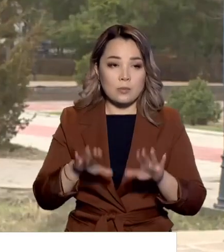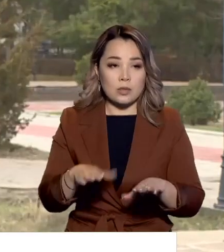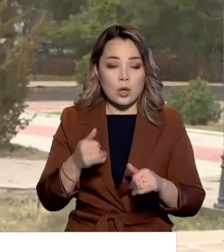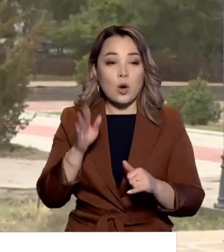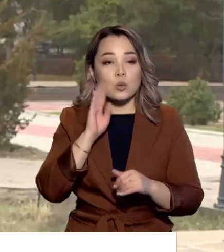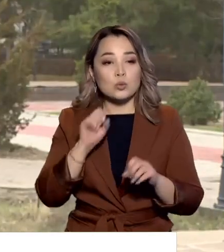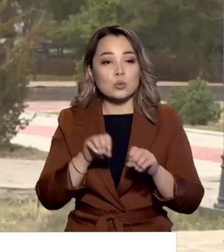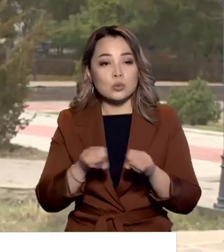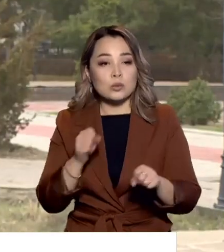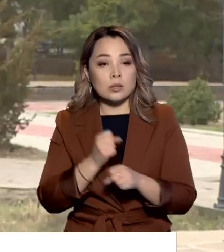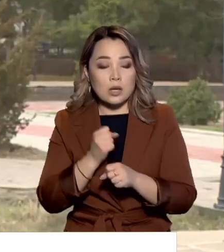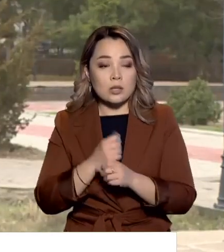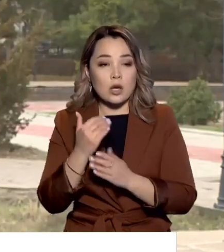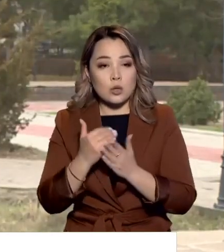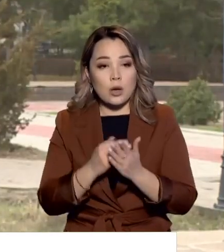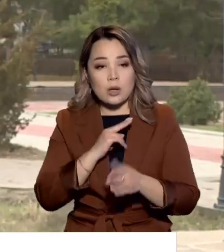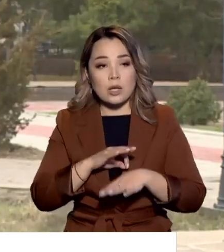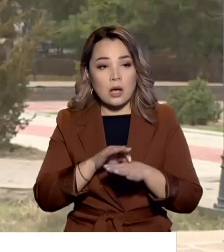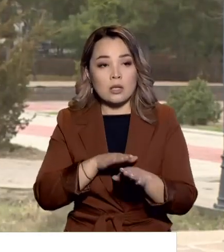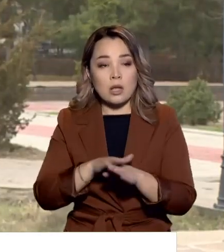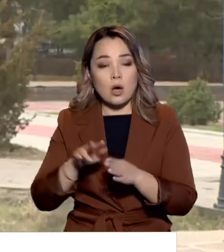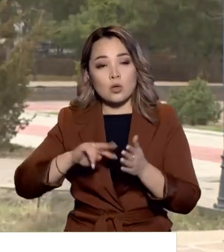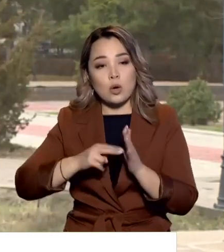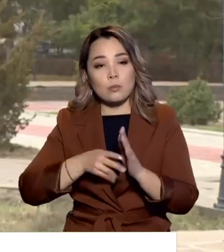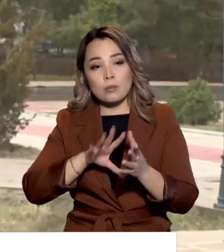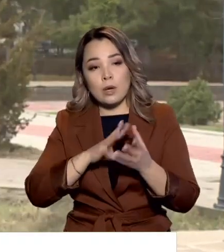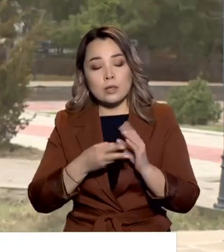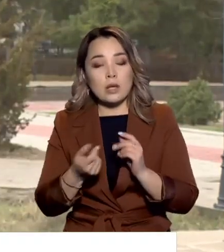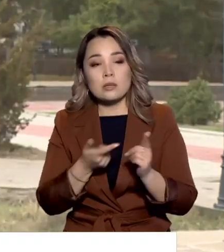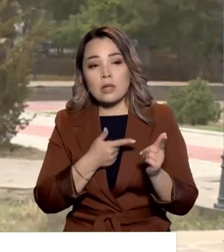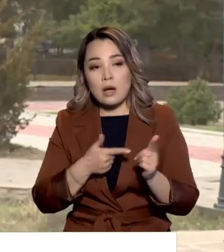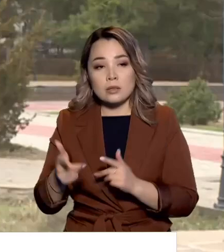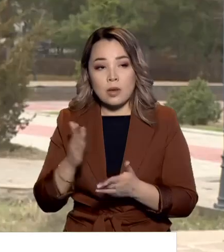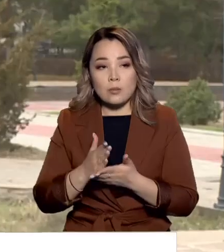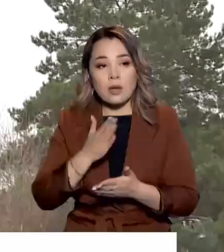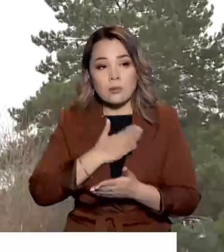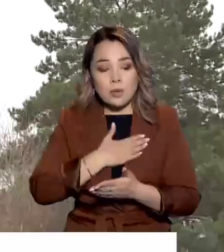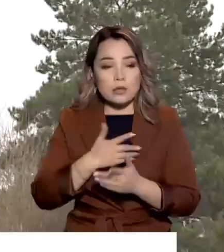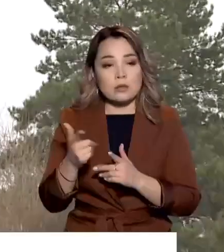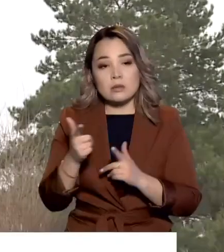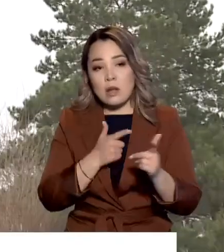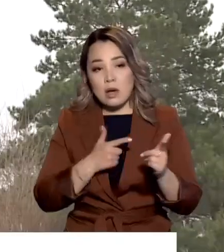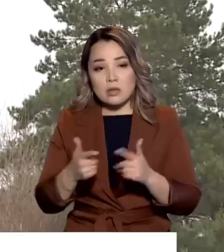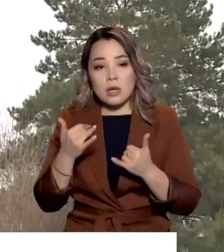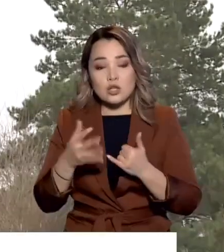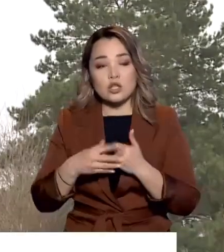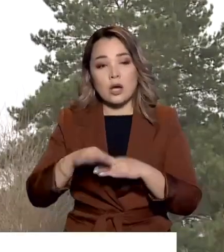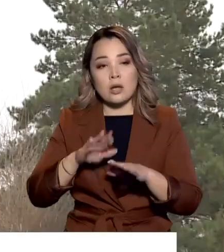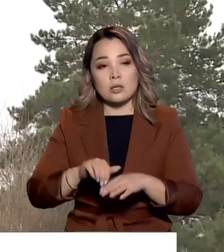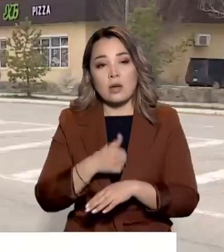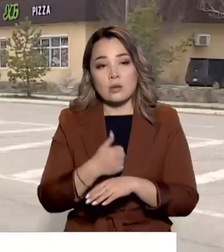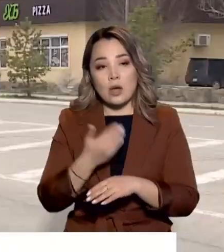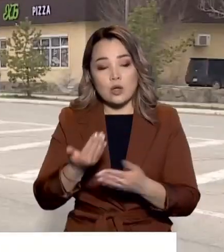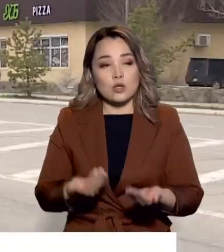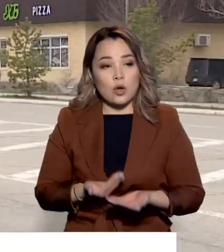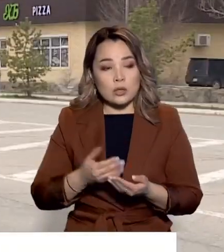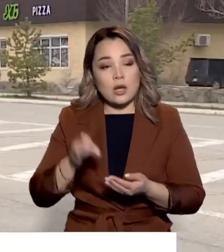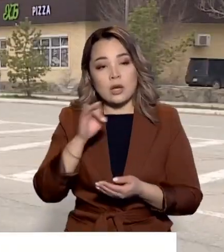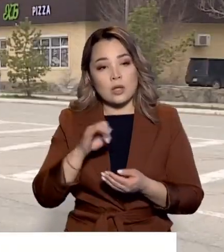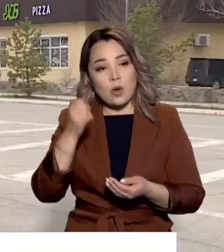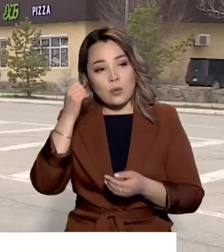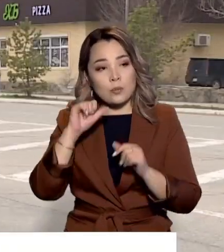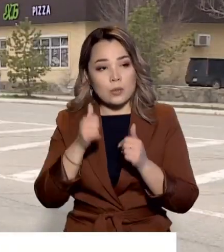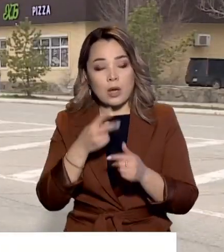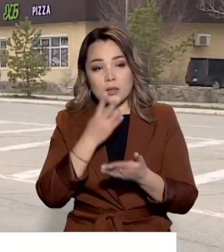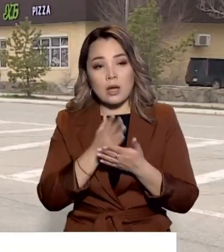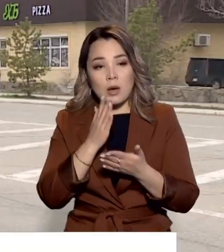су жүйелерді, жылу жүйелердің бәрін бізде жобалық сметалық құжаттары дайын тұр. Жалпы біз дайынбыз. Жергілікті тұрғындар үшін бұл тарихи оқиғамен